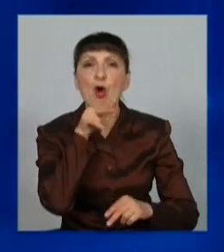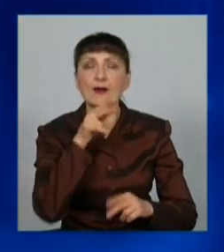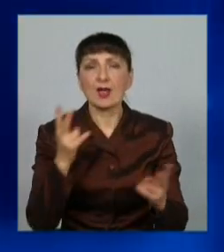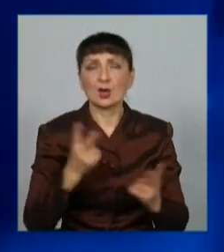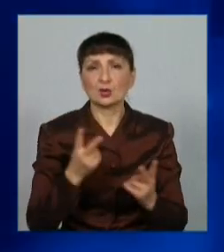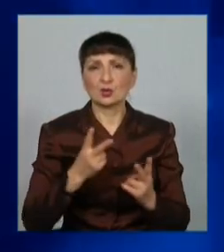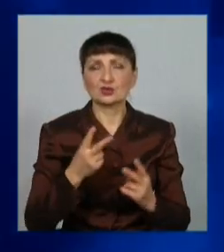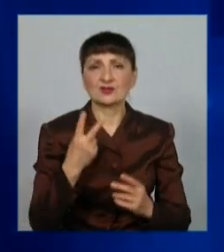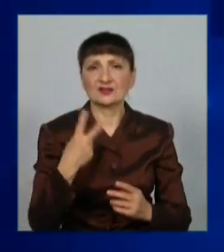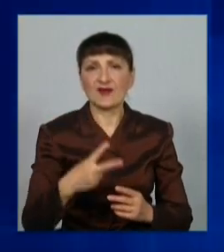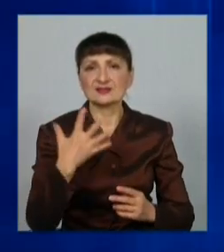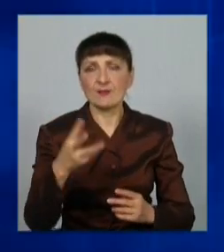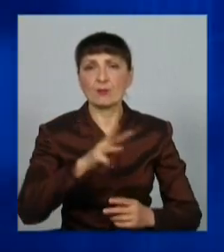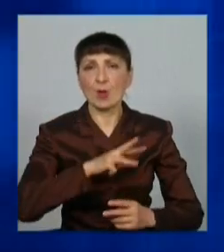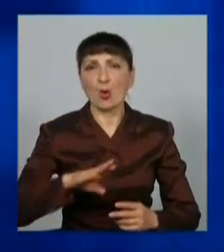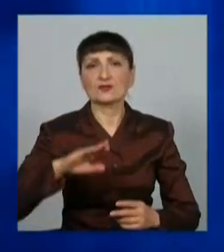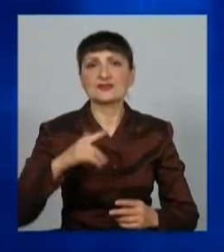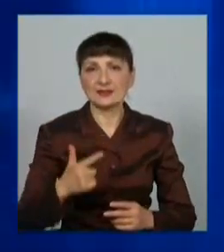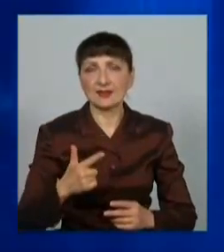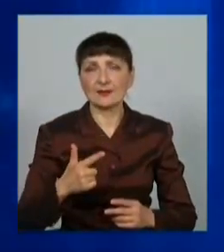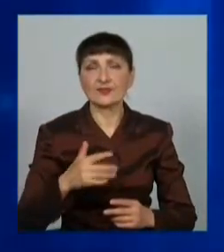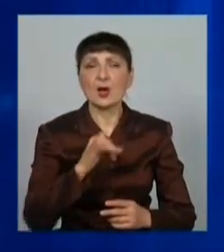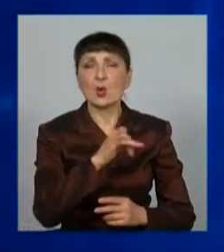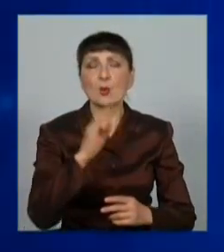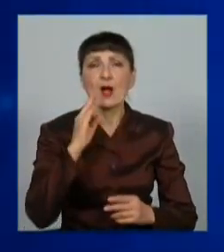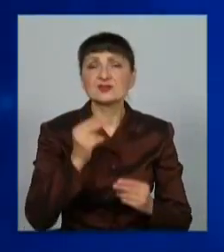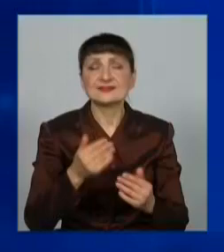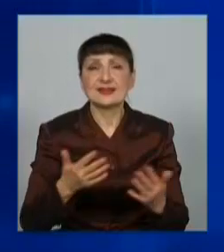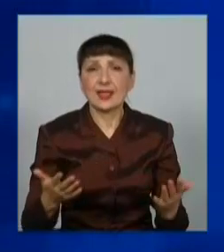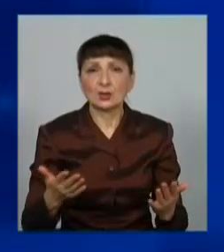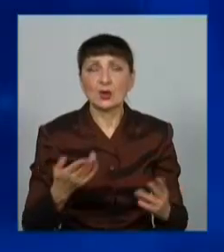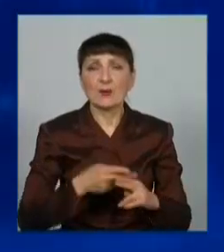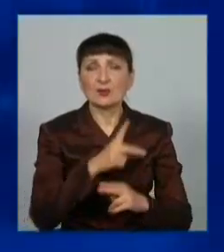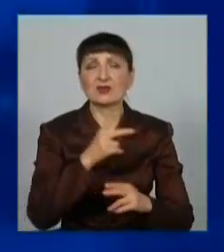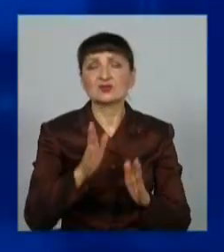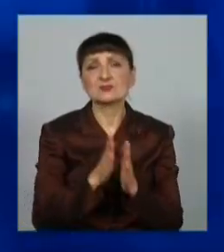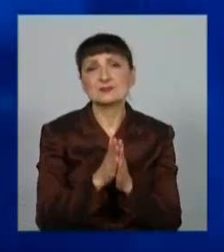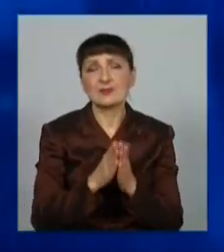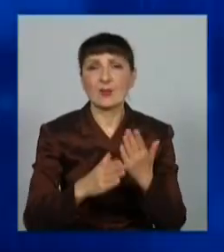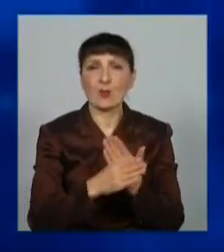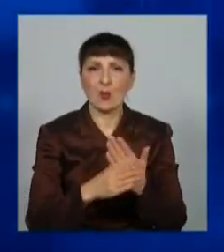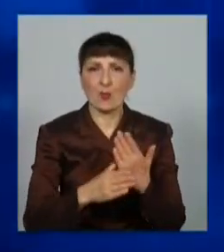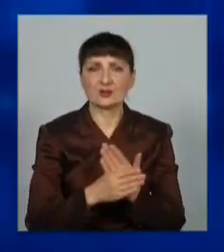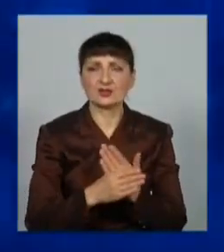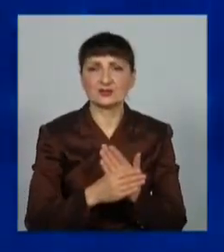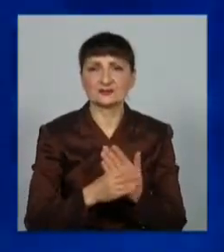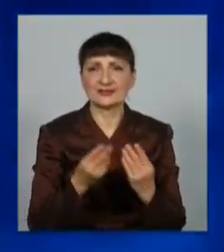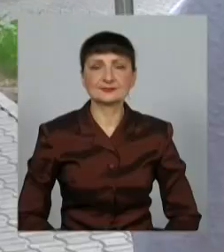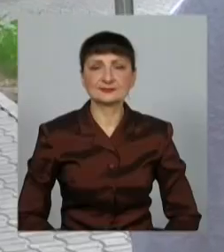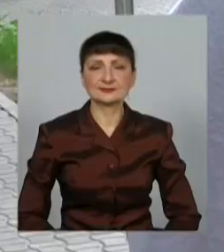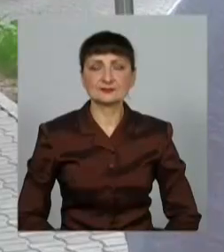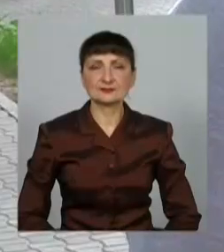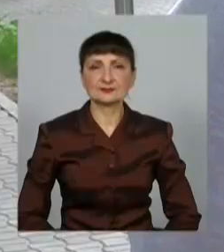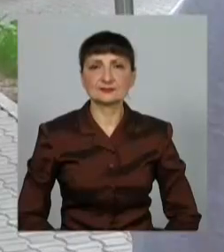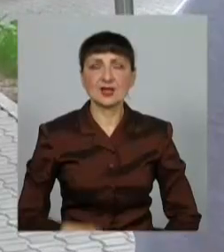требуется 25 миллионов тенге. У родных Асан Али таких денег нет, и они очень рассчитывают на нашу финансовую поддержку.